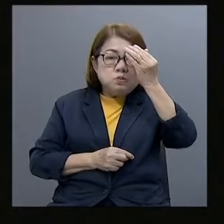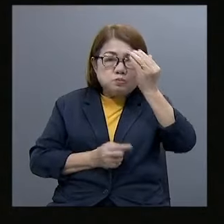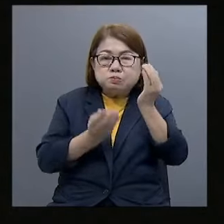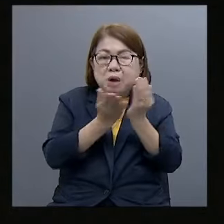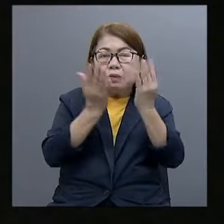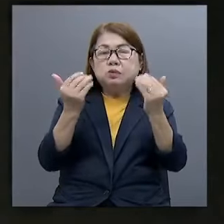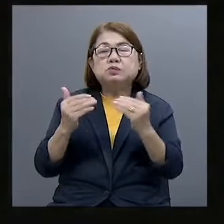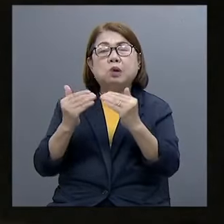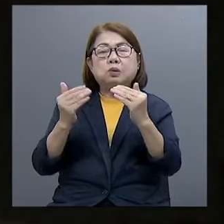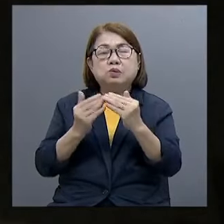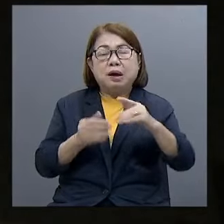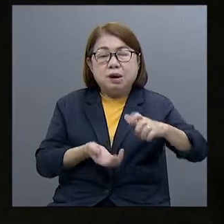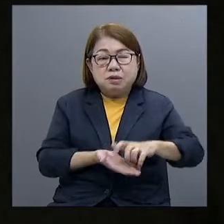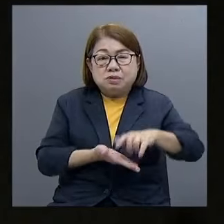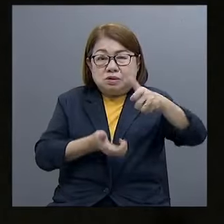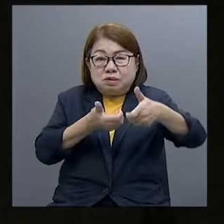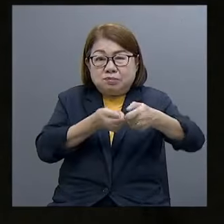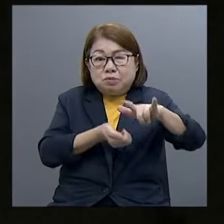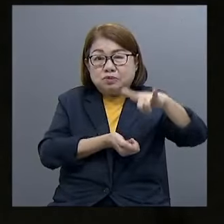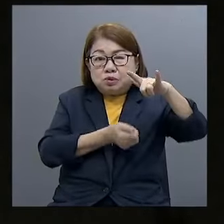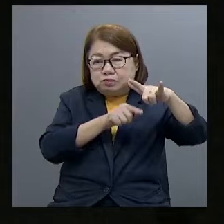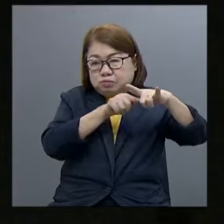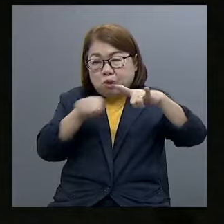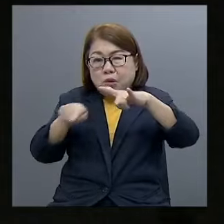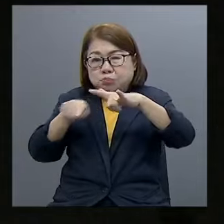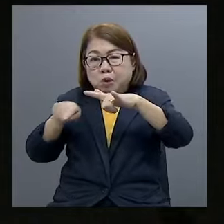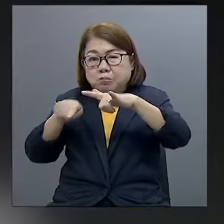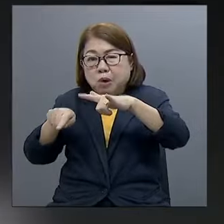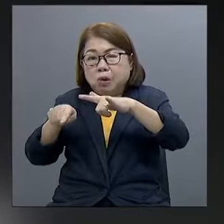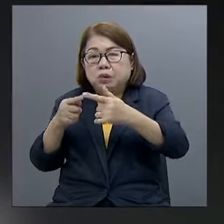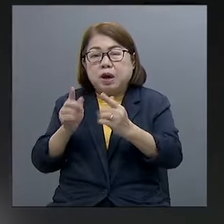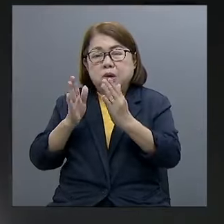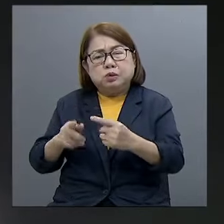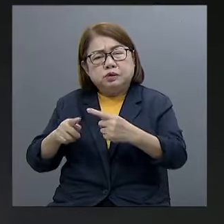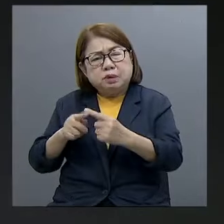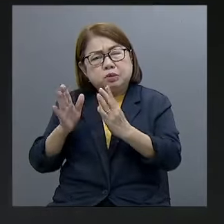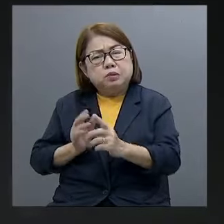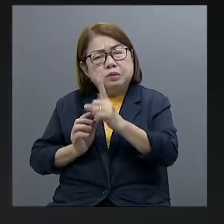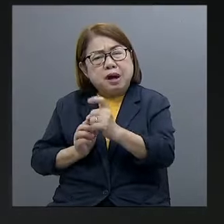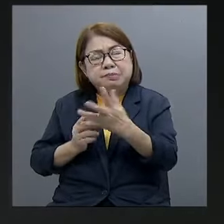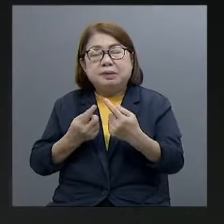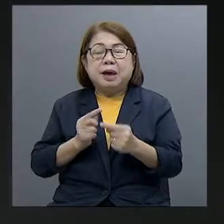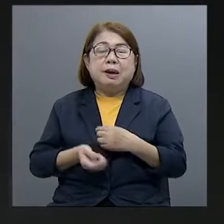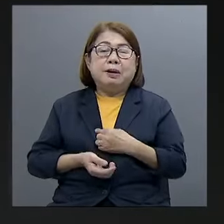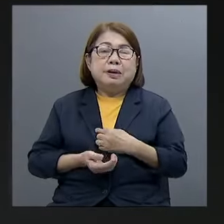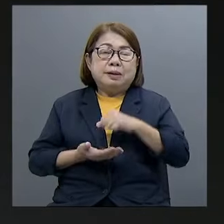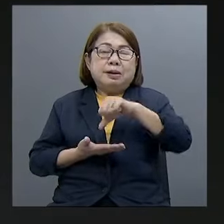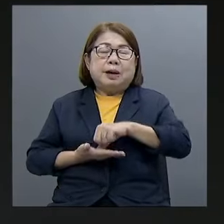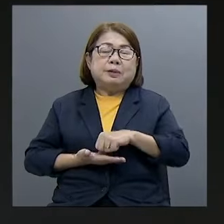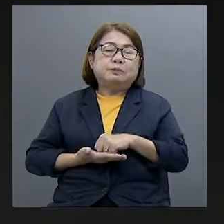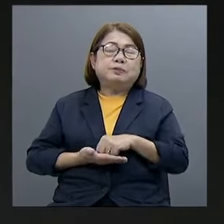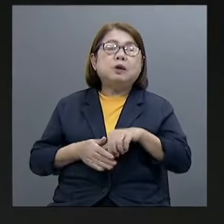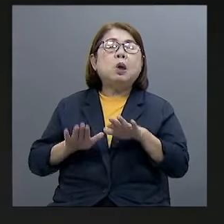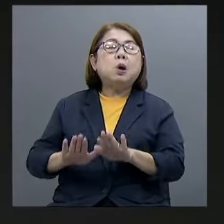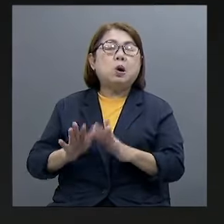จมตีเมืองอิสฟาฮานของอิหร่านแต่ว่าไม่มีรายงานผู้บาดเจ็บหรือเสียชีวิตในขณะที่อิหร่านก็นิ่งเฉยต่อเรื่องนี้โดยระบุว่าไม่มีหลักฐ